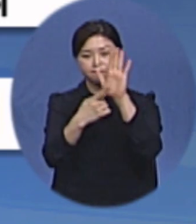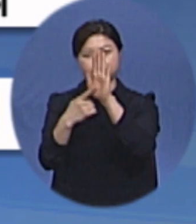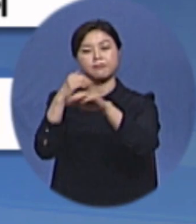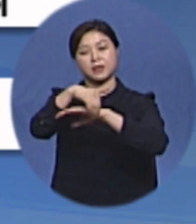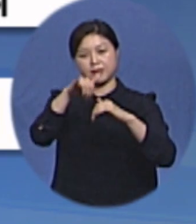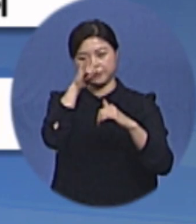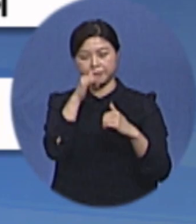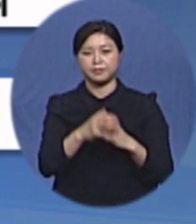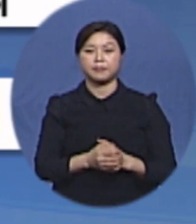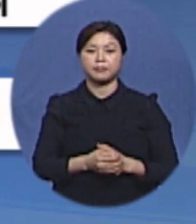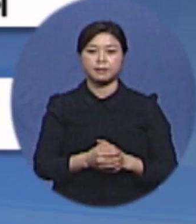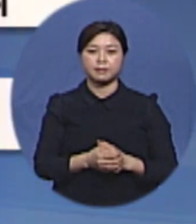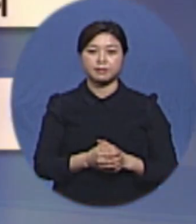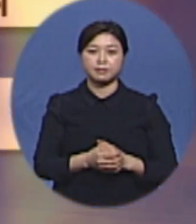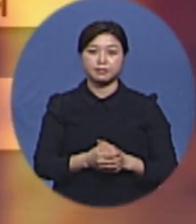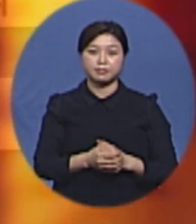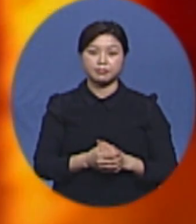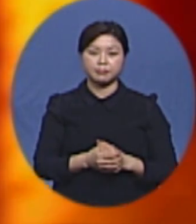예정입니다.